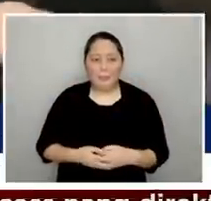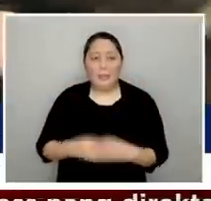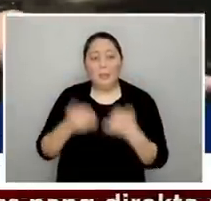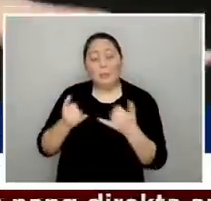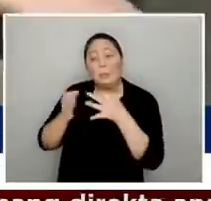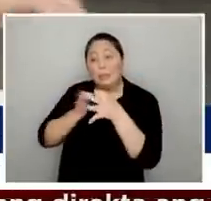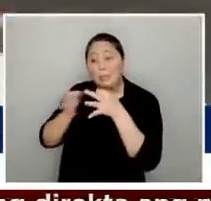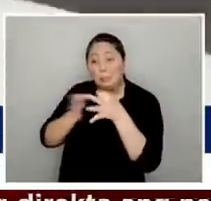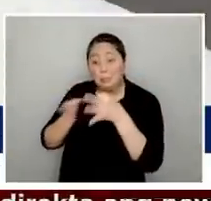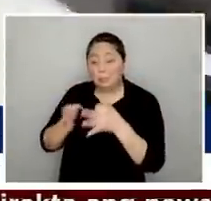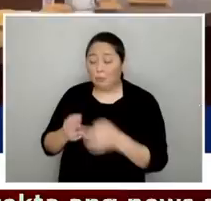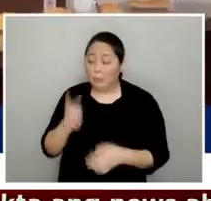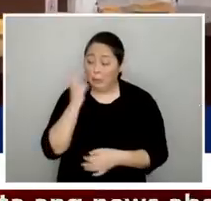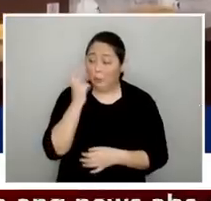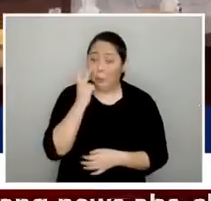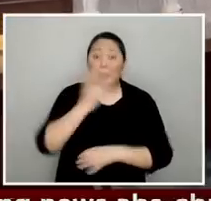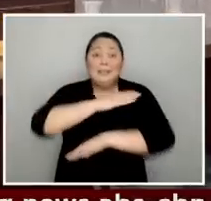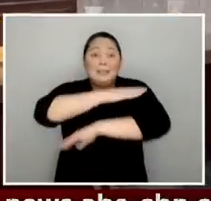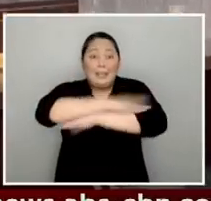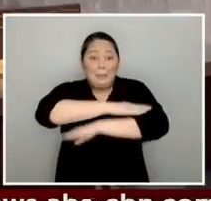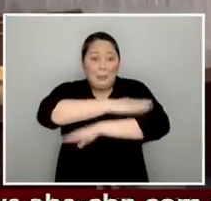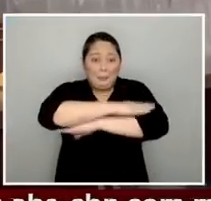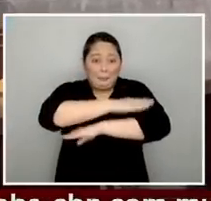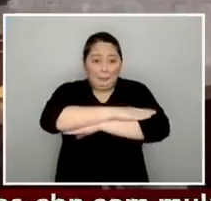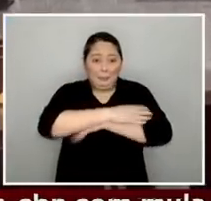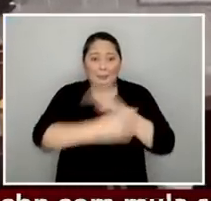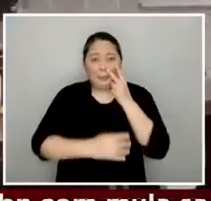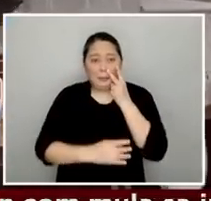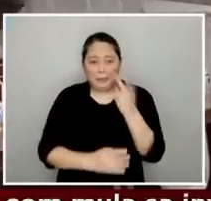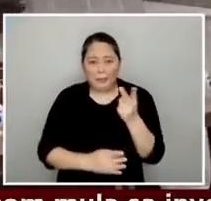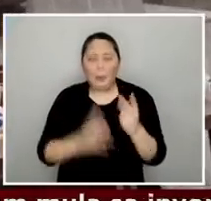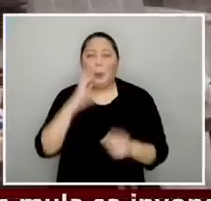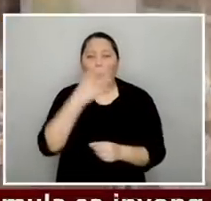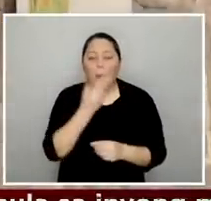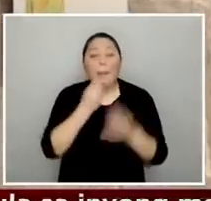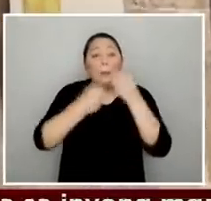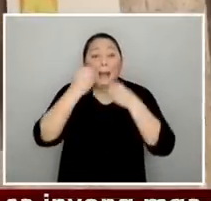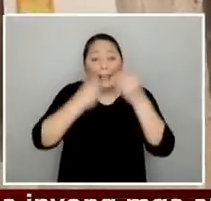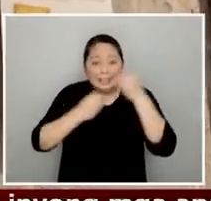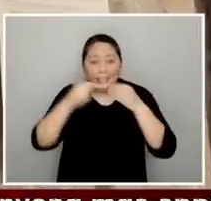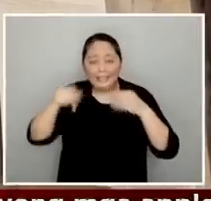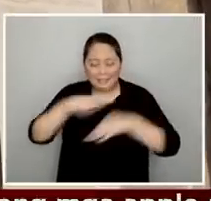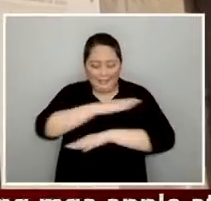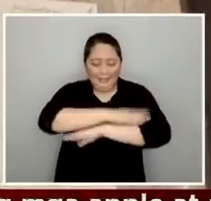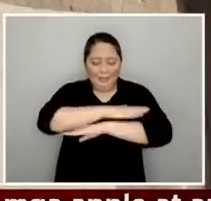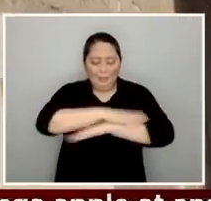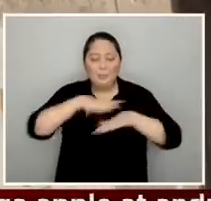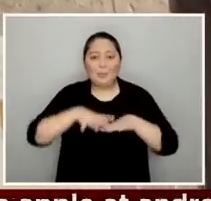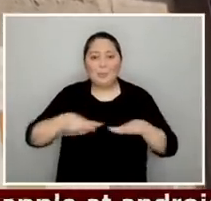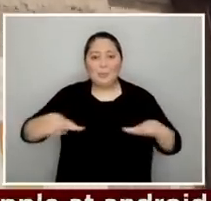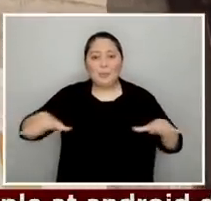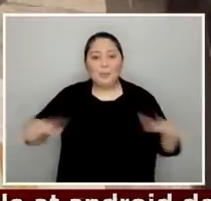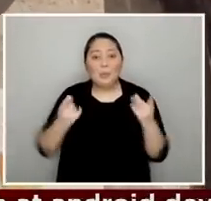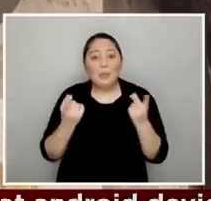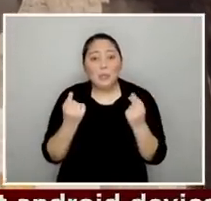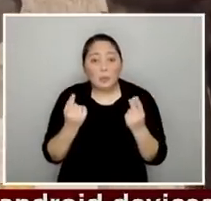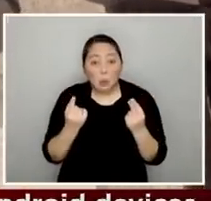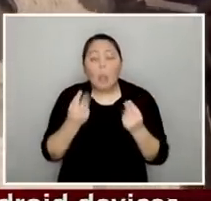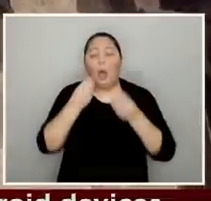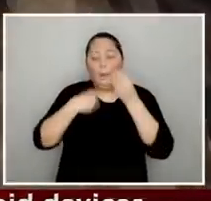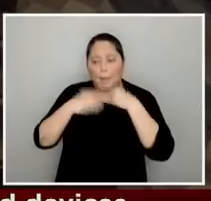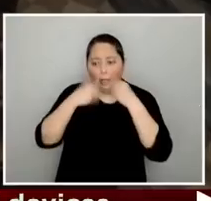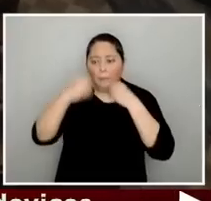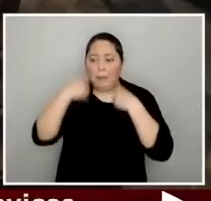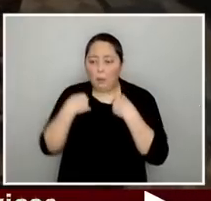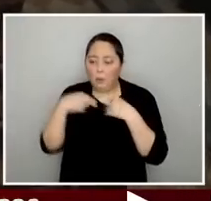use. Normally, they would eat there, doon sila kumakain. Tapos pag kumakain sila, kailangan may nagbabasa ng prayers doon sa taas, doon sa